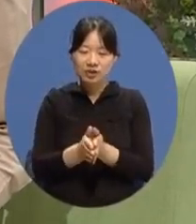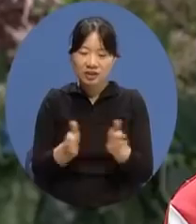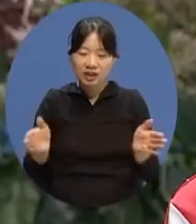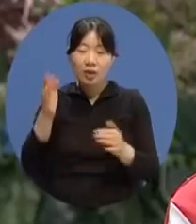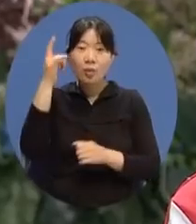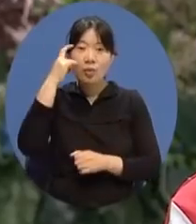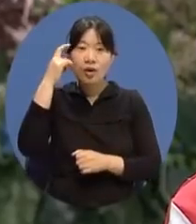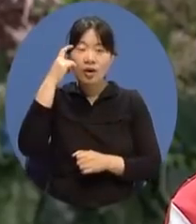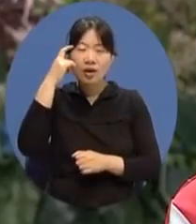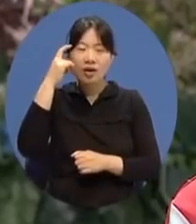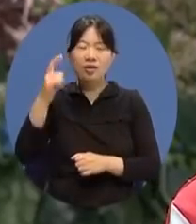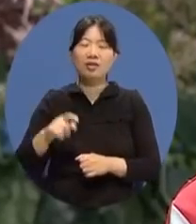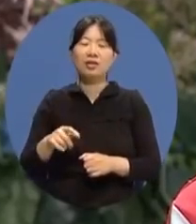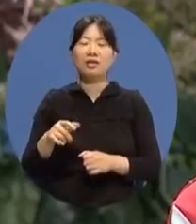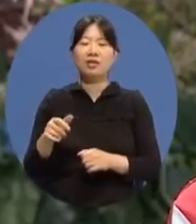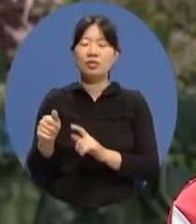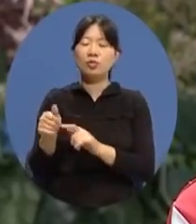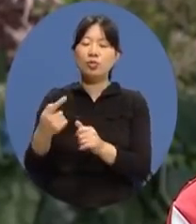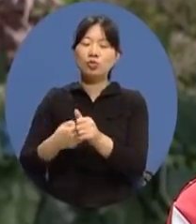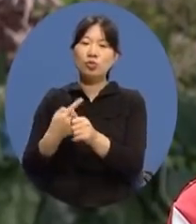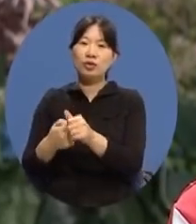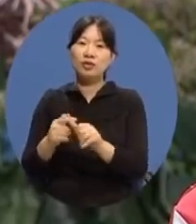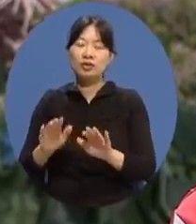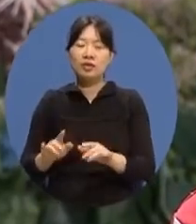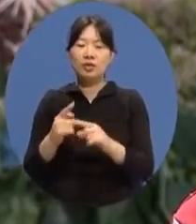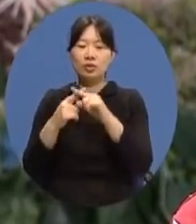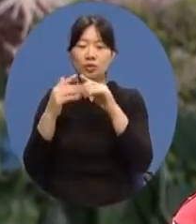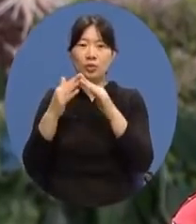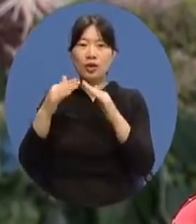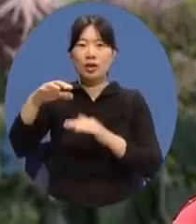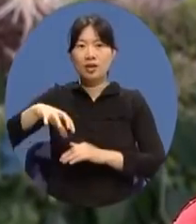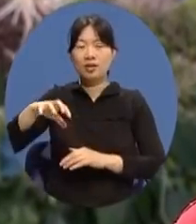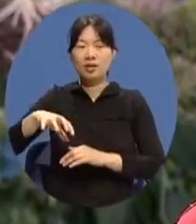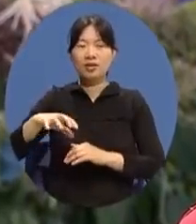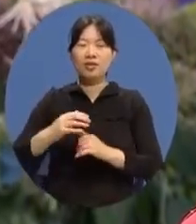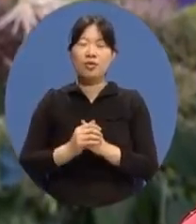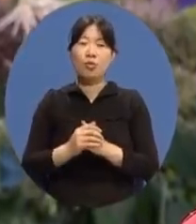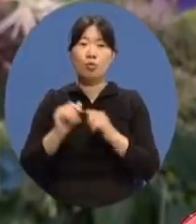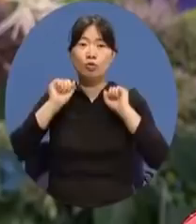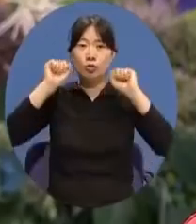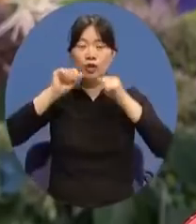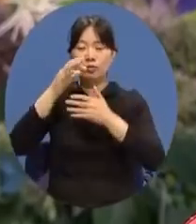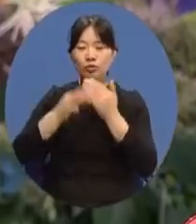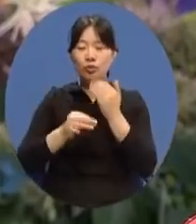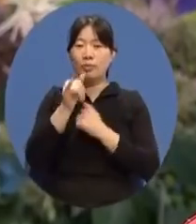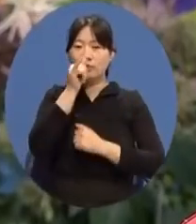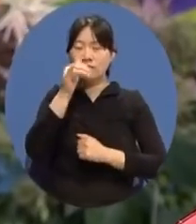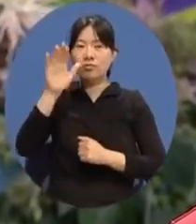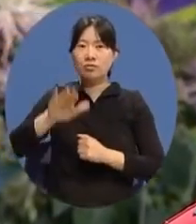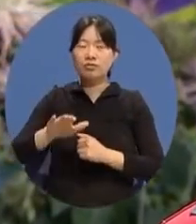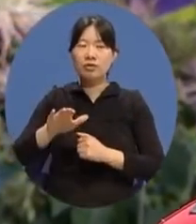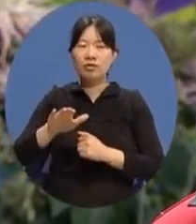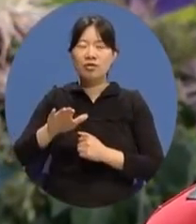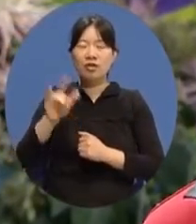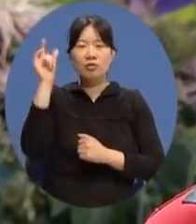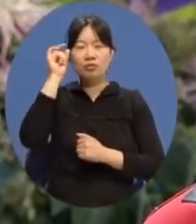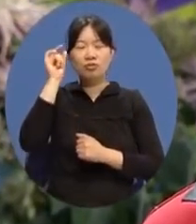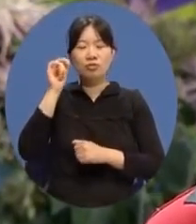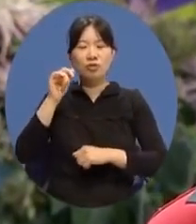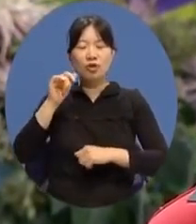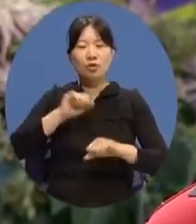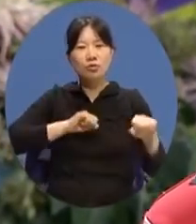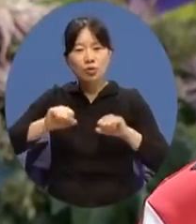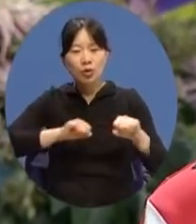거예요? 상준은 우연치 않게 교회에서 이제 운동하는 프로그램이 있었는데요. 아. 거기서